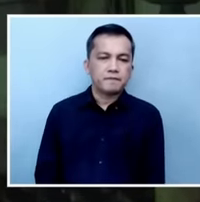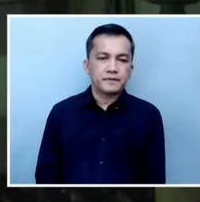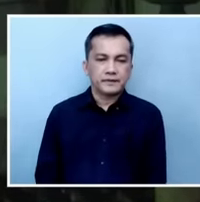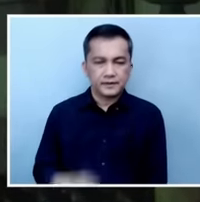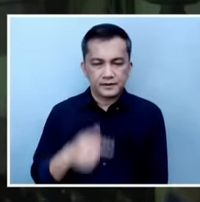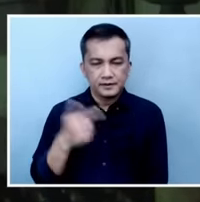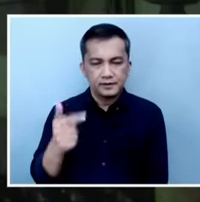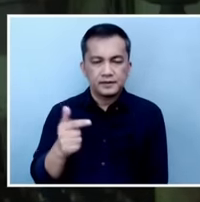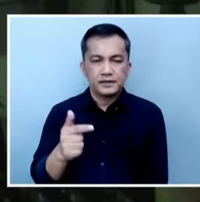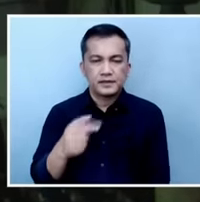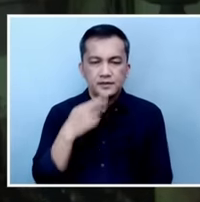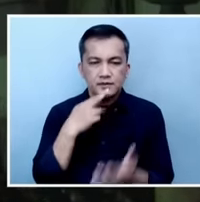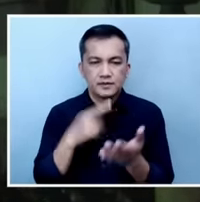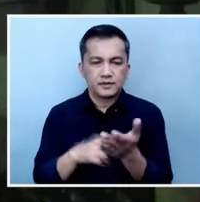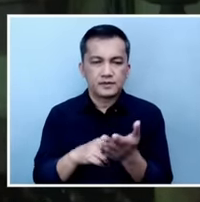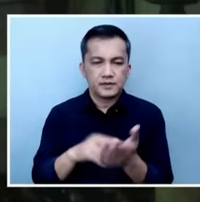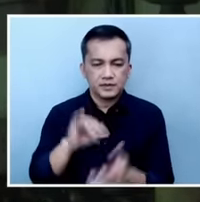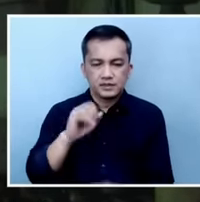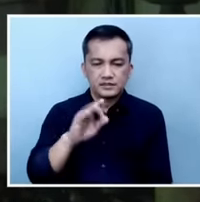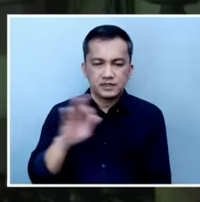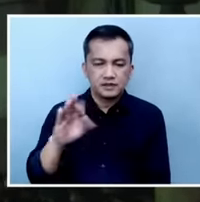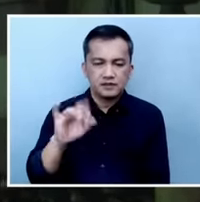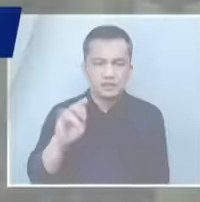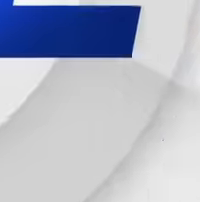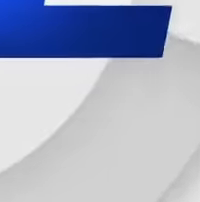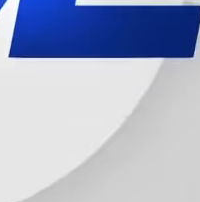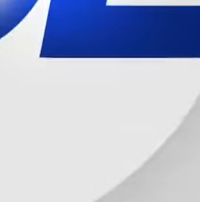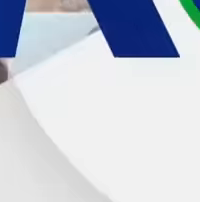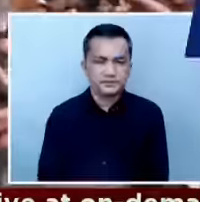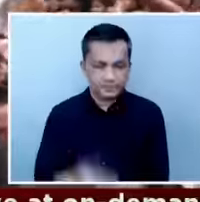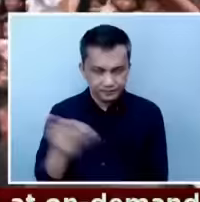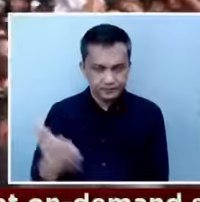of Reporters, Jeff Canoy.